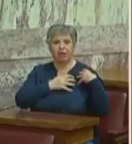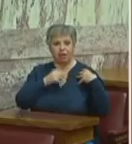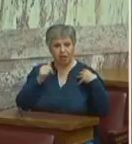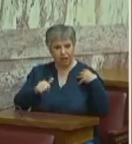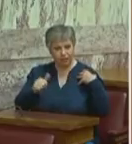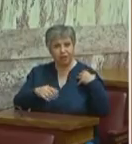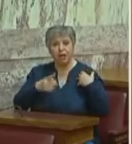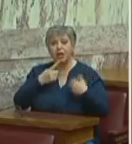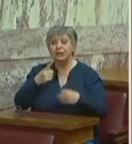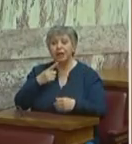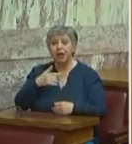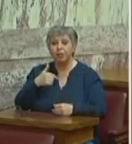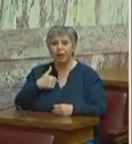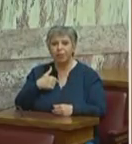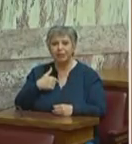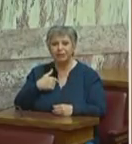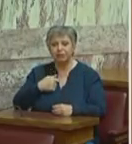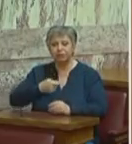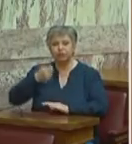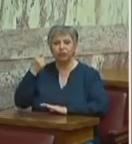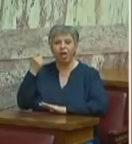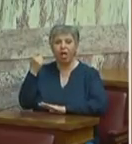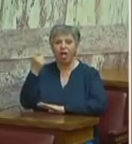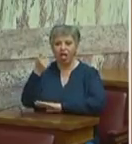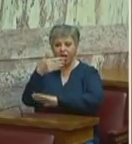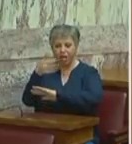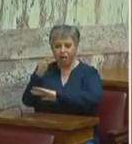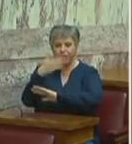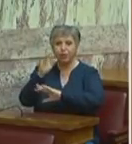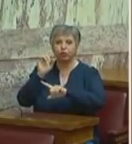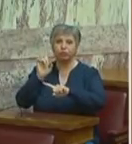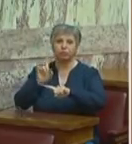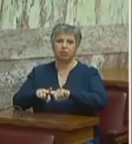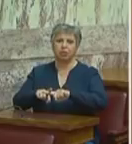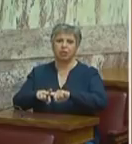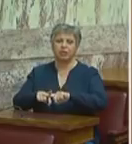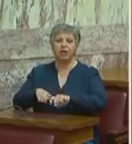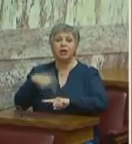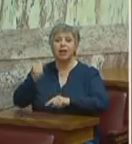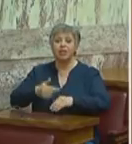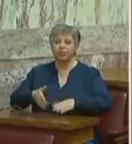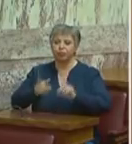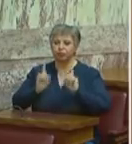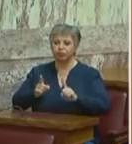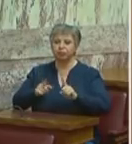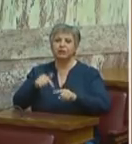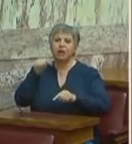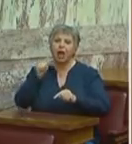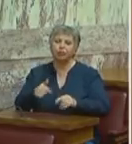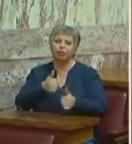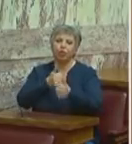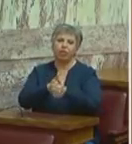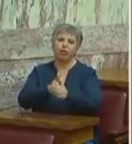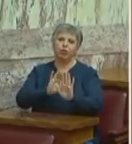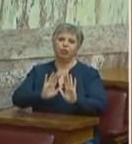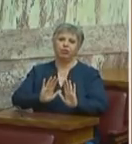γραμμή, και την υπερασπιζόμαστε με δημιουργικότητα και με αποφασιστικότητα. Και έχουμε καταστήσει